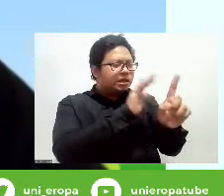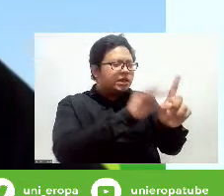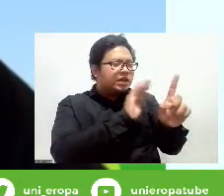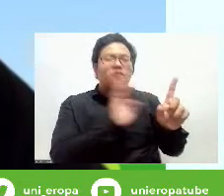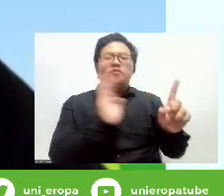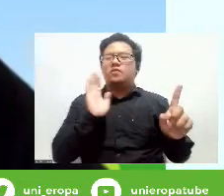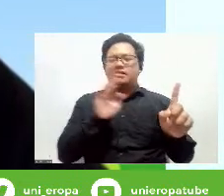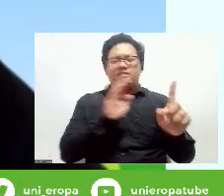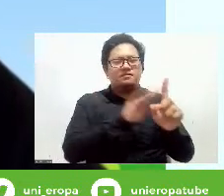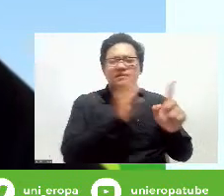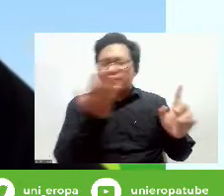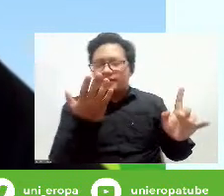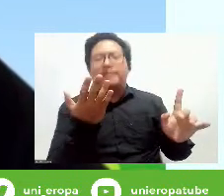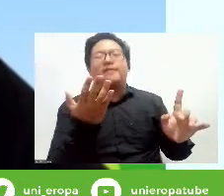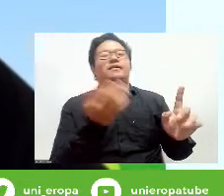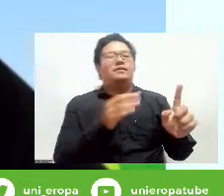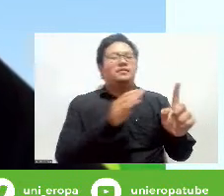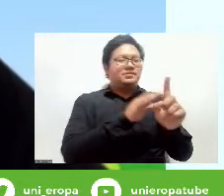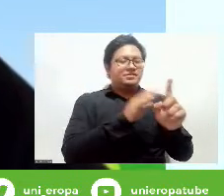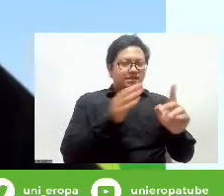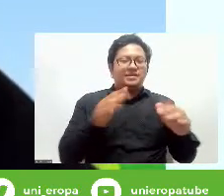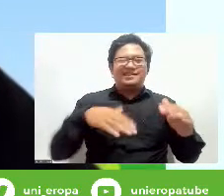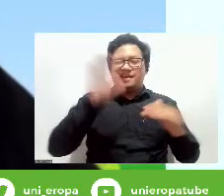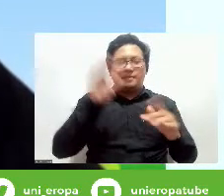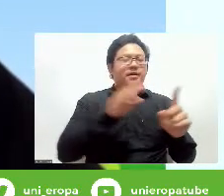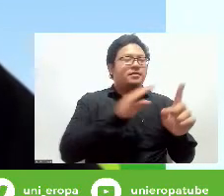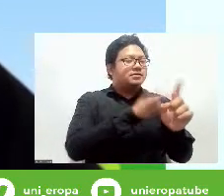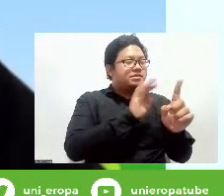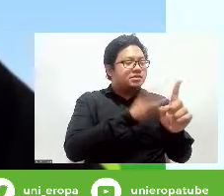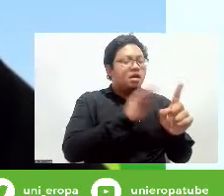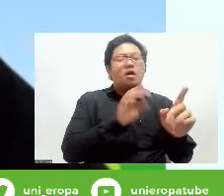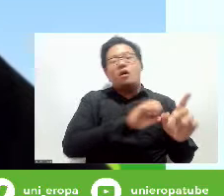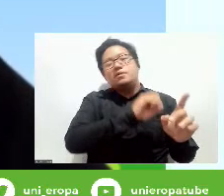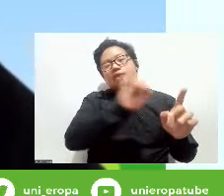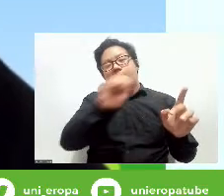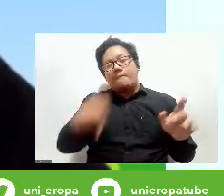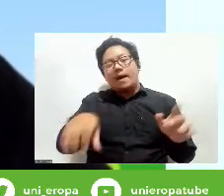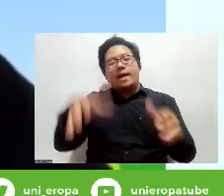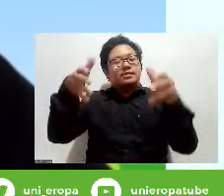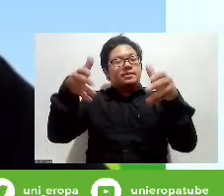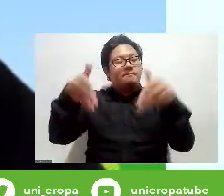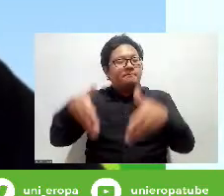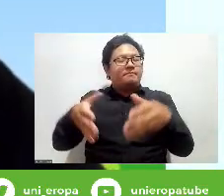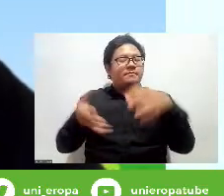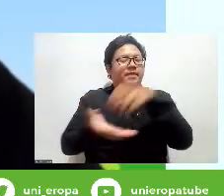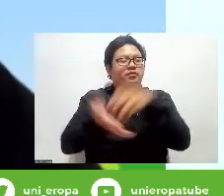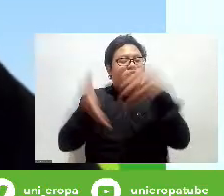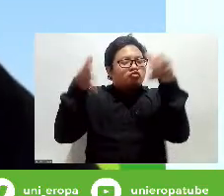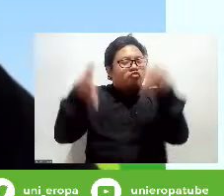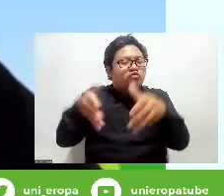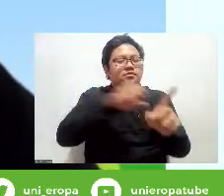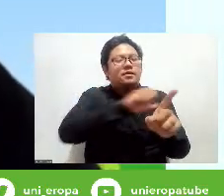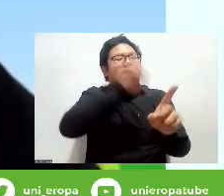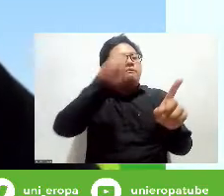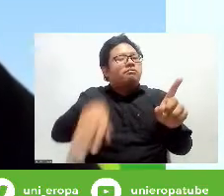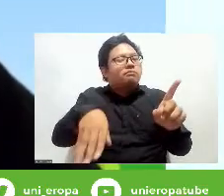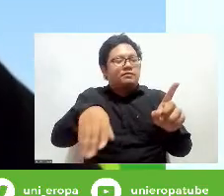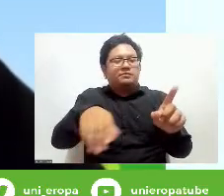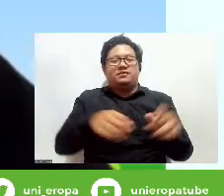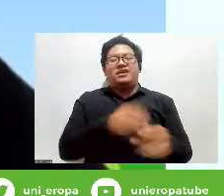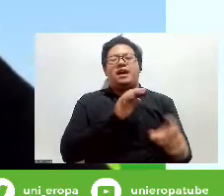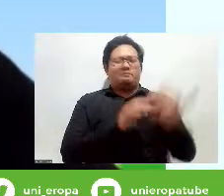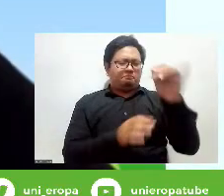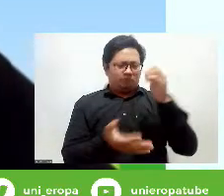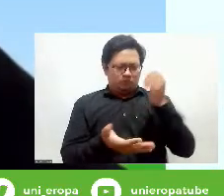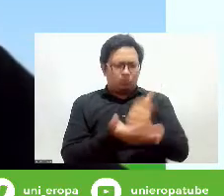itu adalah di membuang sampah pada tempatnya bagus ini bisa dilakukan dimana aja jadi temen-temen misalnya lagi pergi jalan-jalan